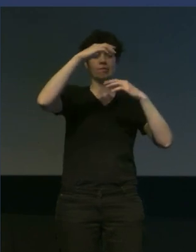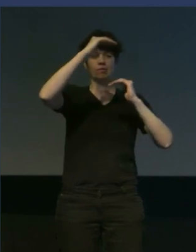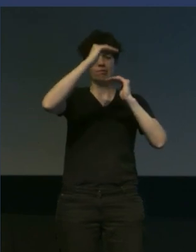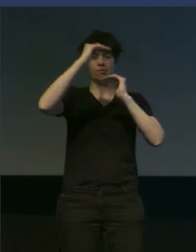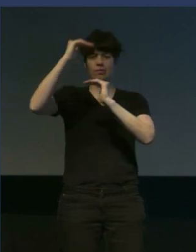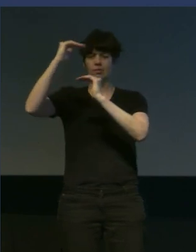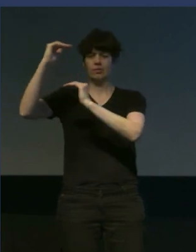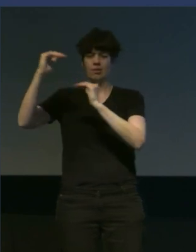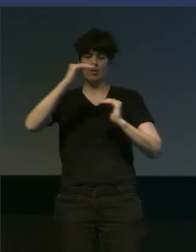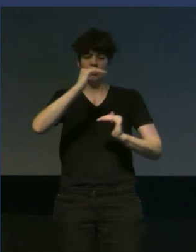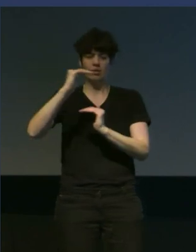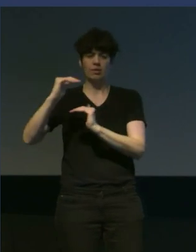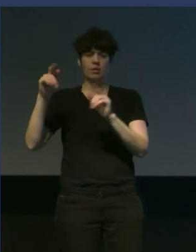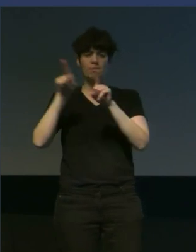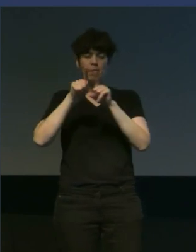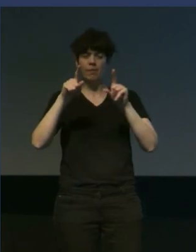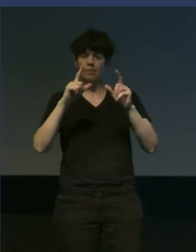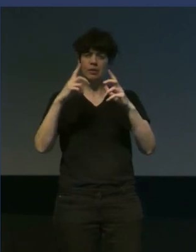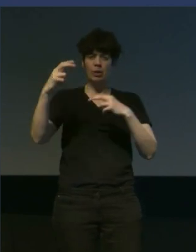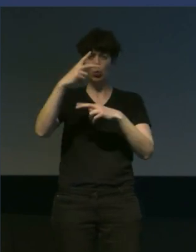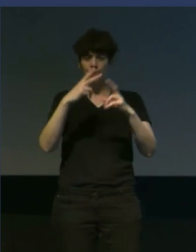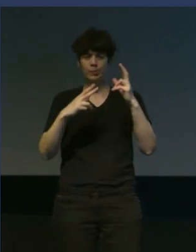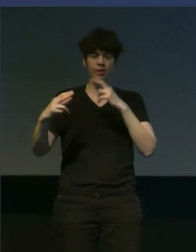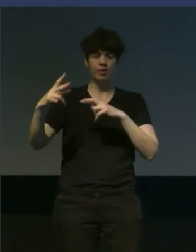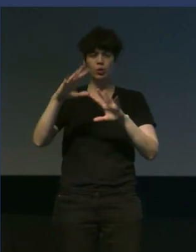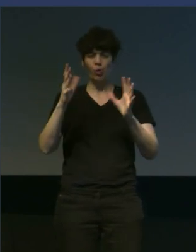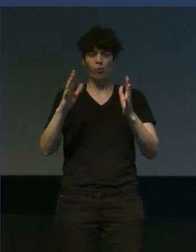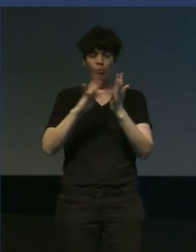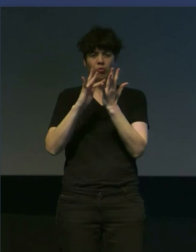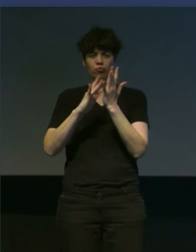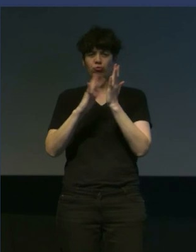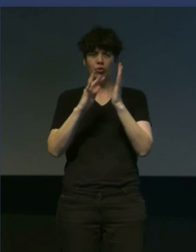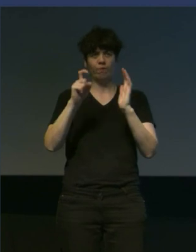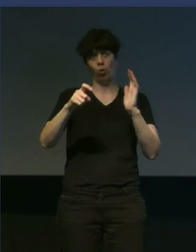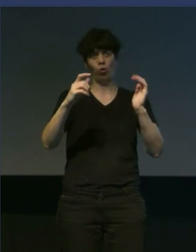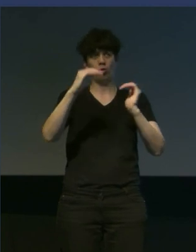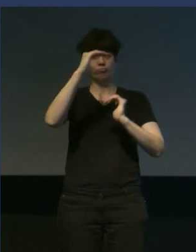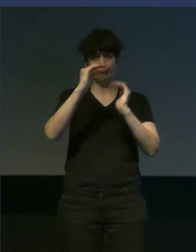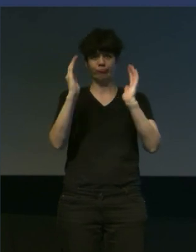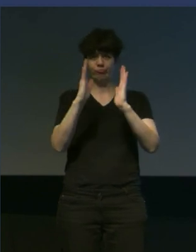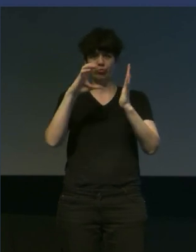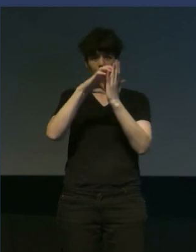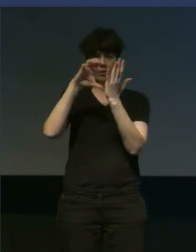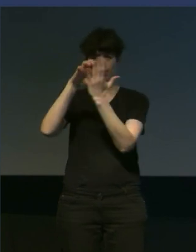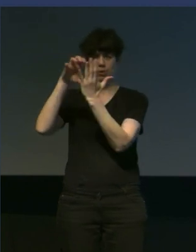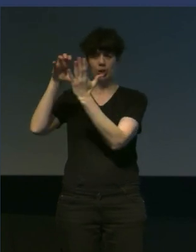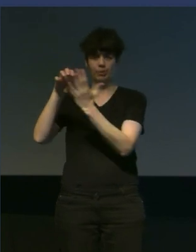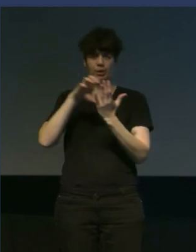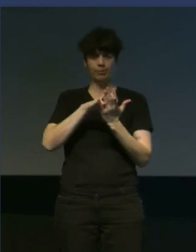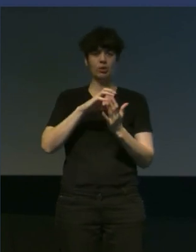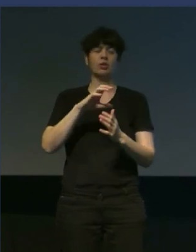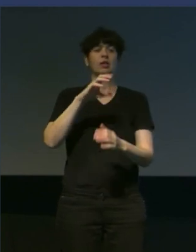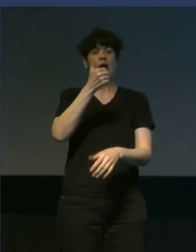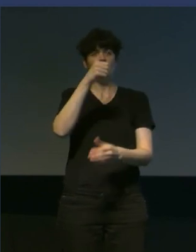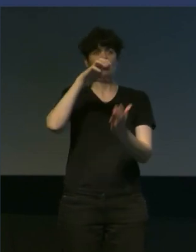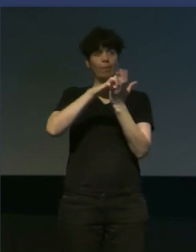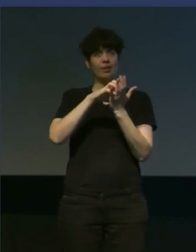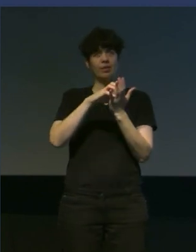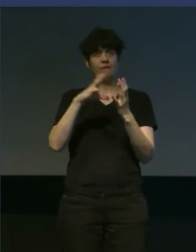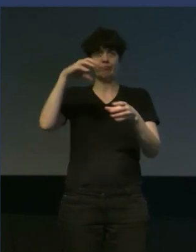aider après pour découper en nombre de pages, toujours le même, chaque chapitre, pour 6 pages, pages de bande.